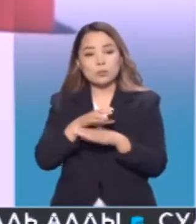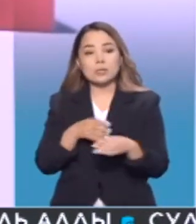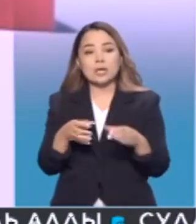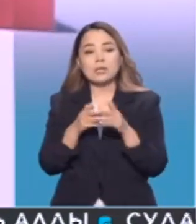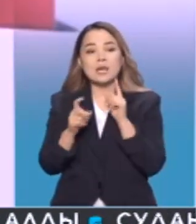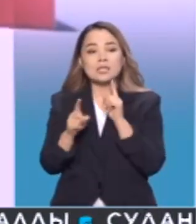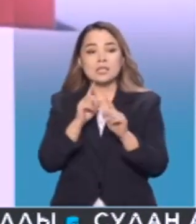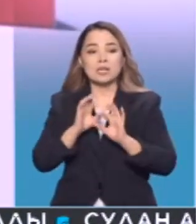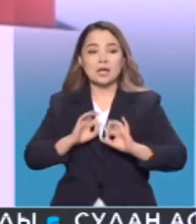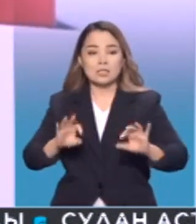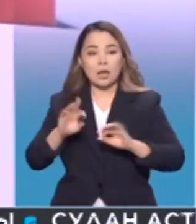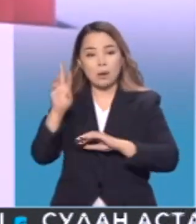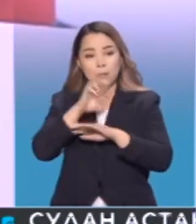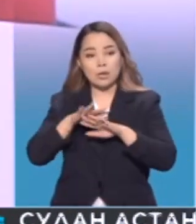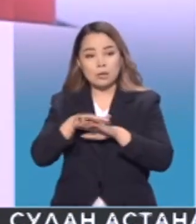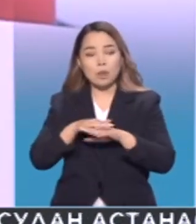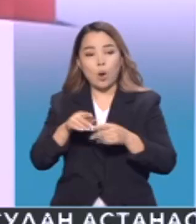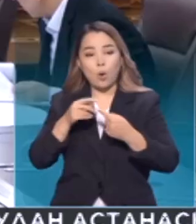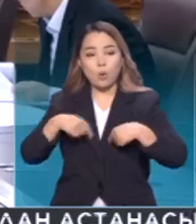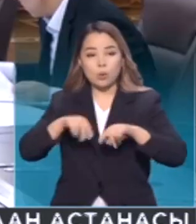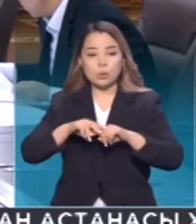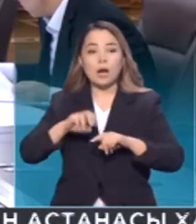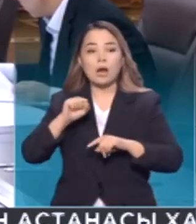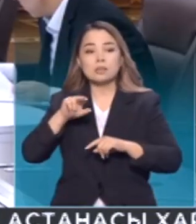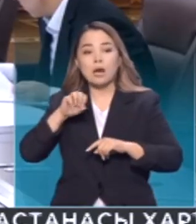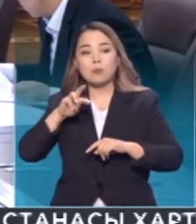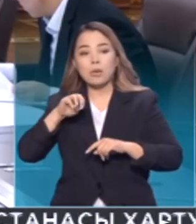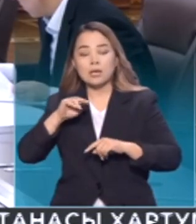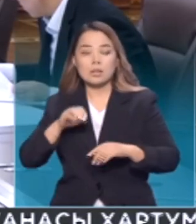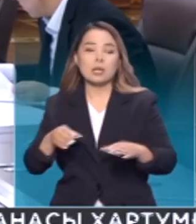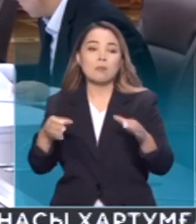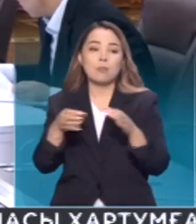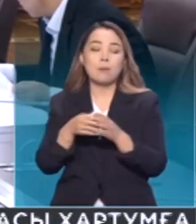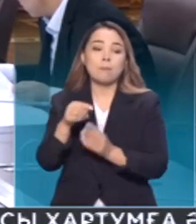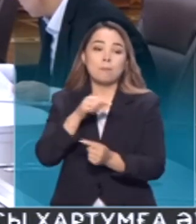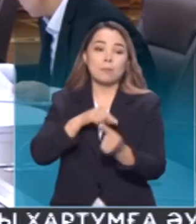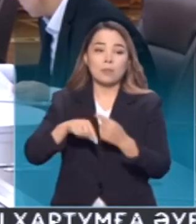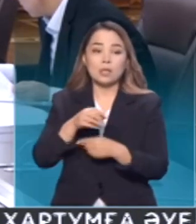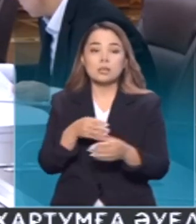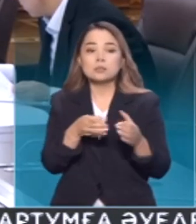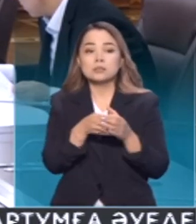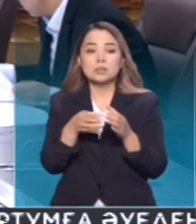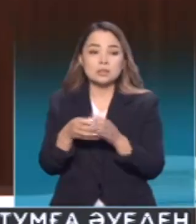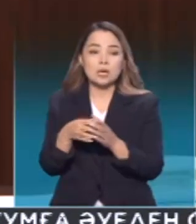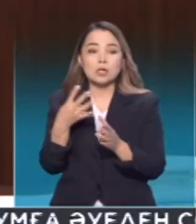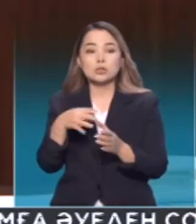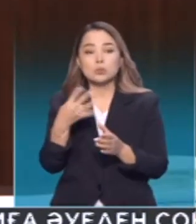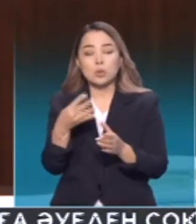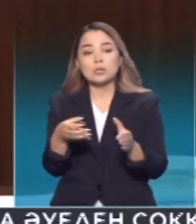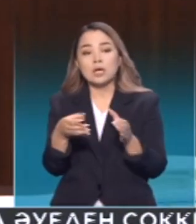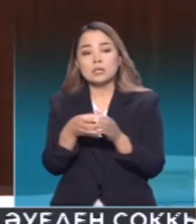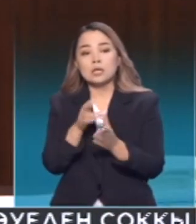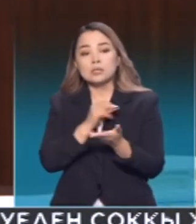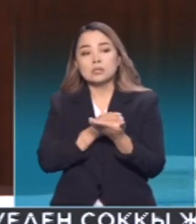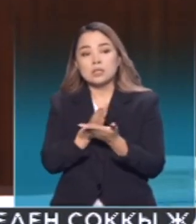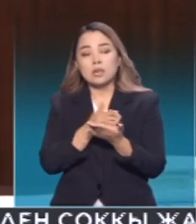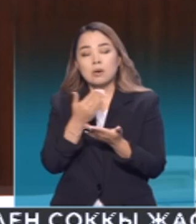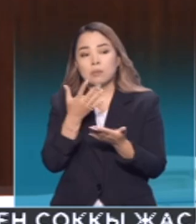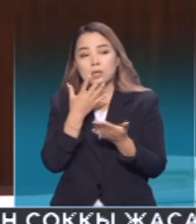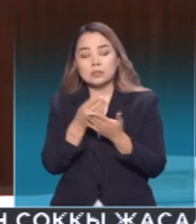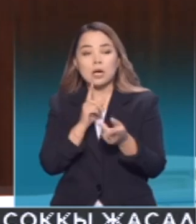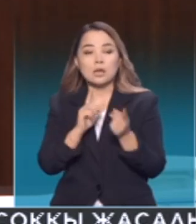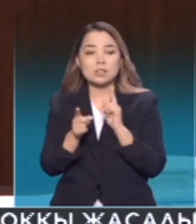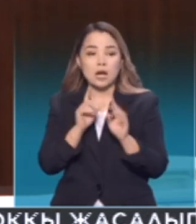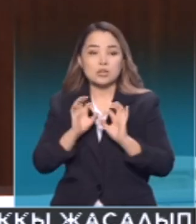айтылды. Мемлекеттік органдар Атамекен палатасымен бірігіп бизнесті реттеудің 44 саласына талдау жасаған. Нәтижесінде